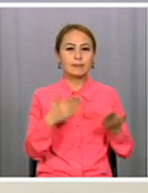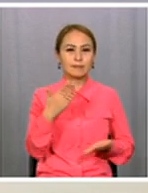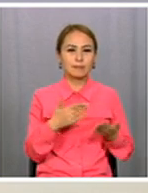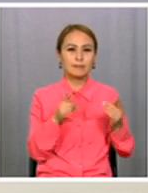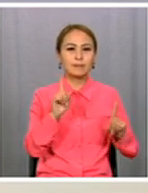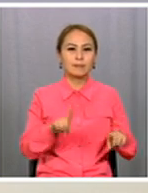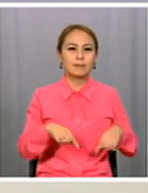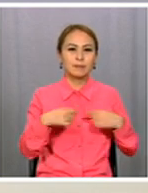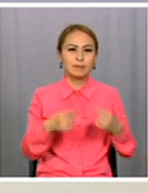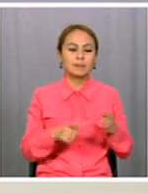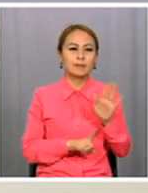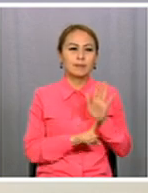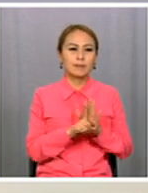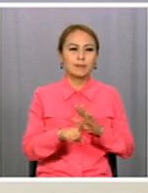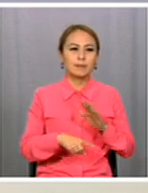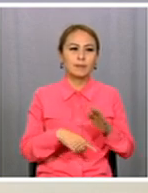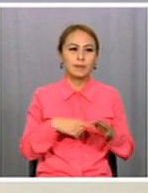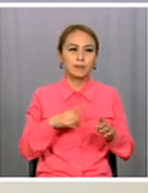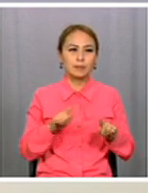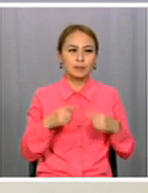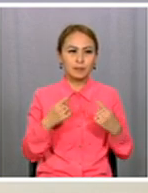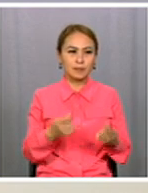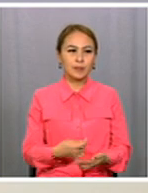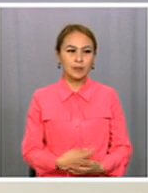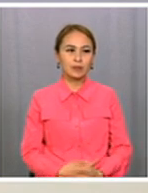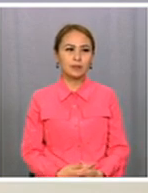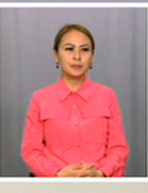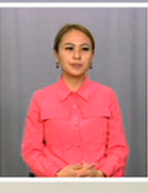келесі тапсырмаға кезек берелік.